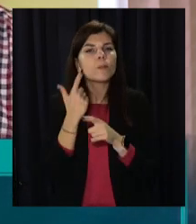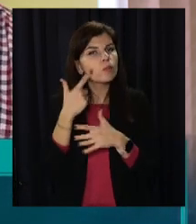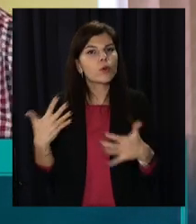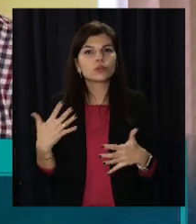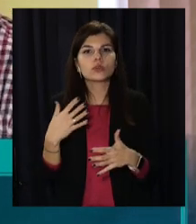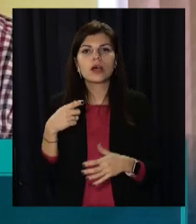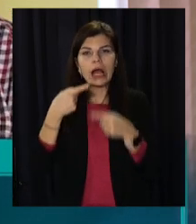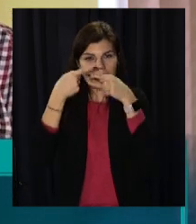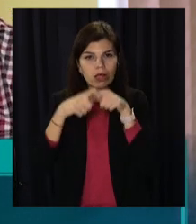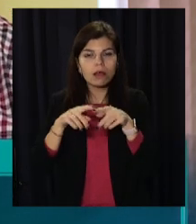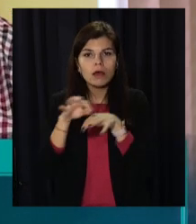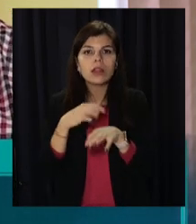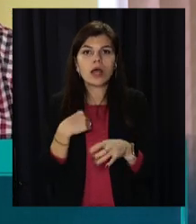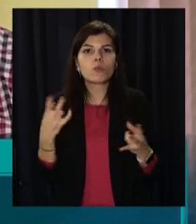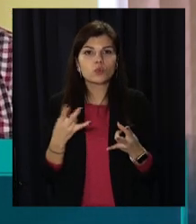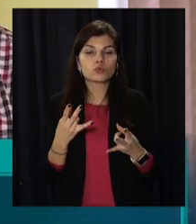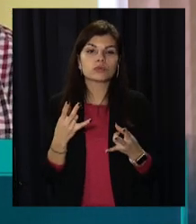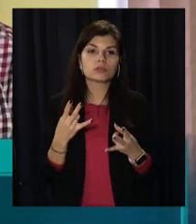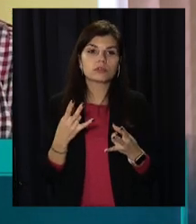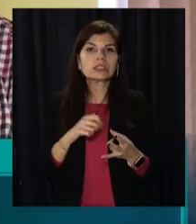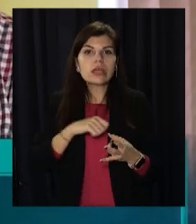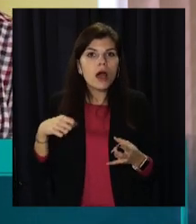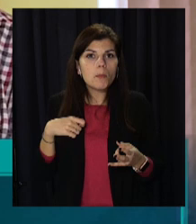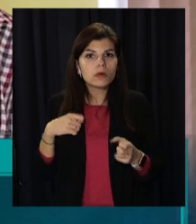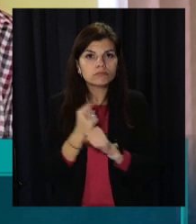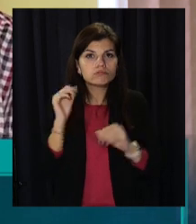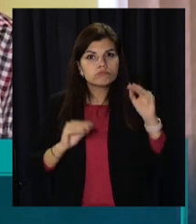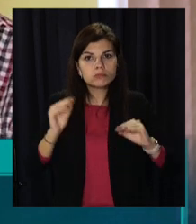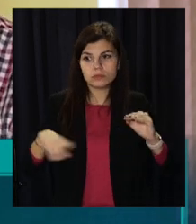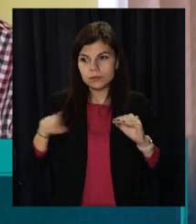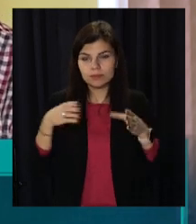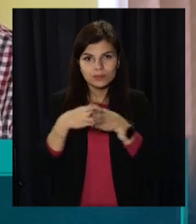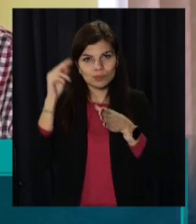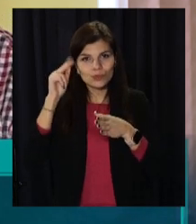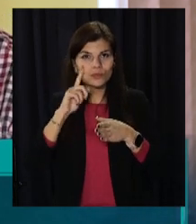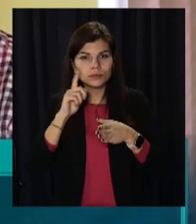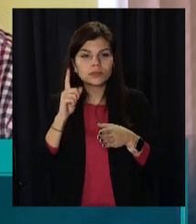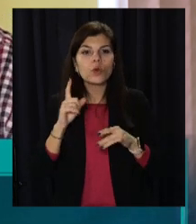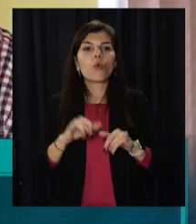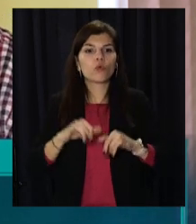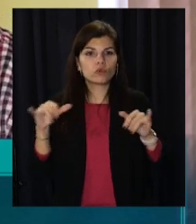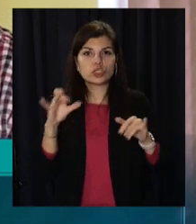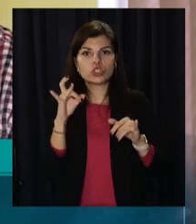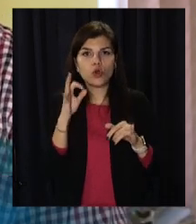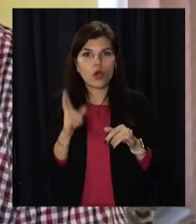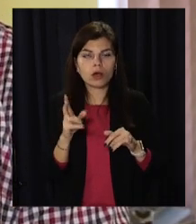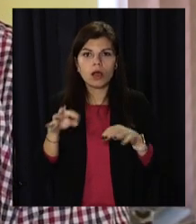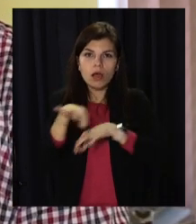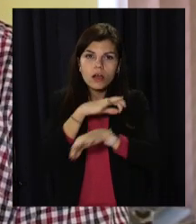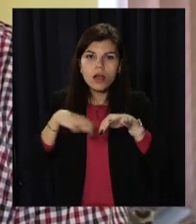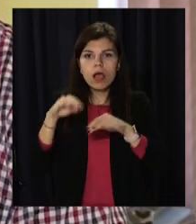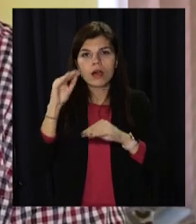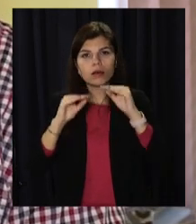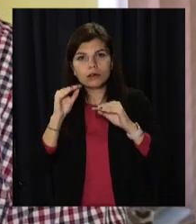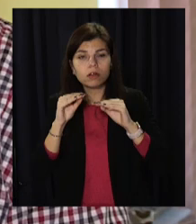і технологічної оснастки нам приходиться робити самим, що, з одної сторони, увеличує срок проектирования и изготовления